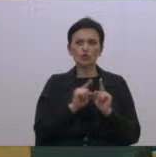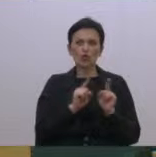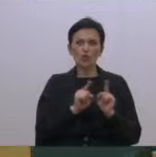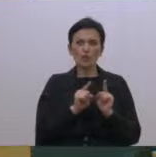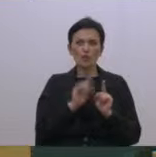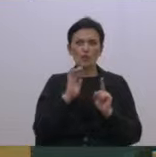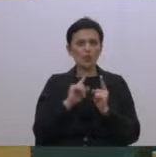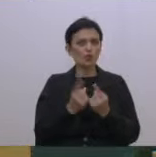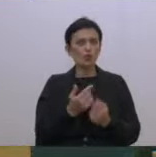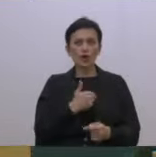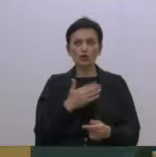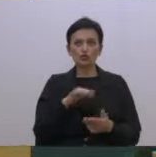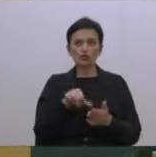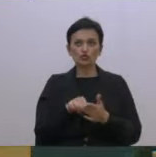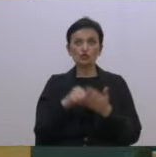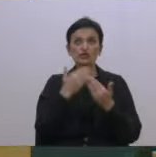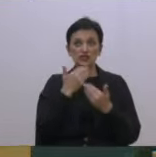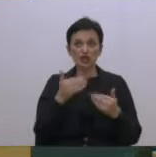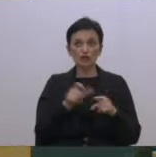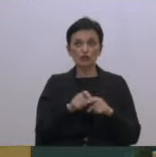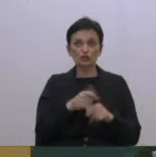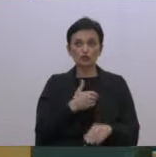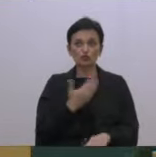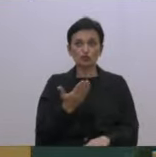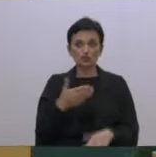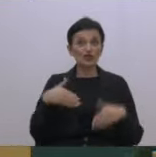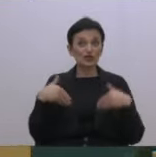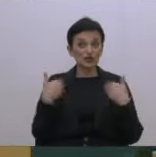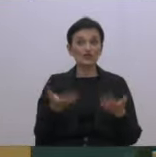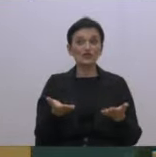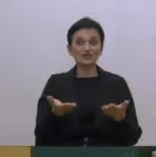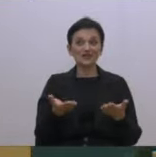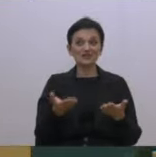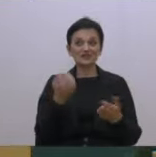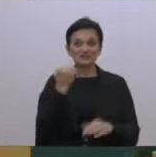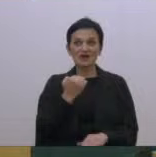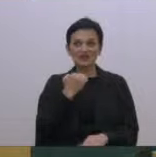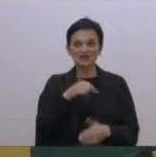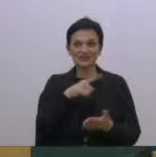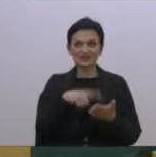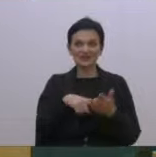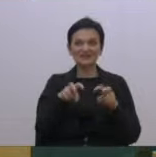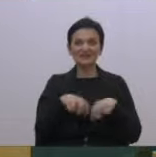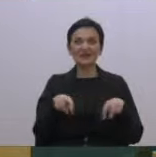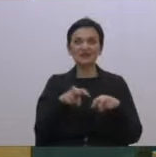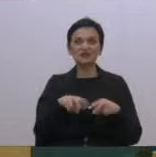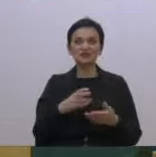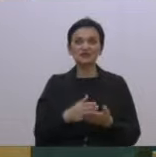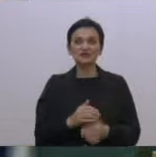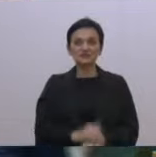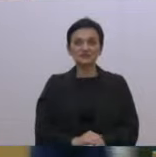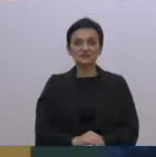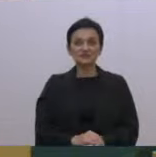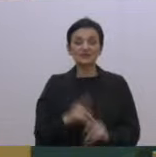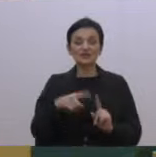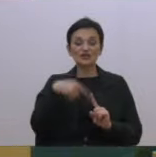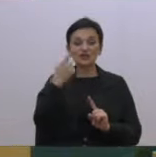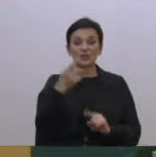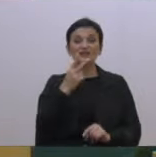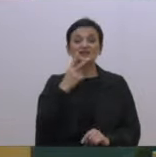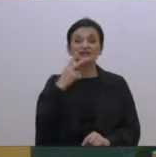ოპოზიციას უმრავლესობას არსულს გამოსვლა დასკვნით სიტყვა თუ ქსურთ გილოცავთ. მადლობა, საკითხი განხილულია. შემდეგი